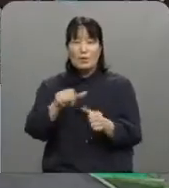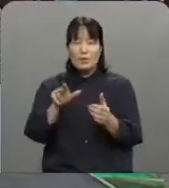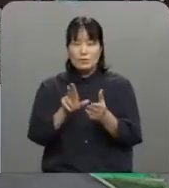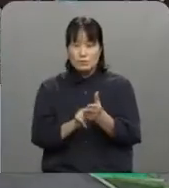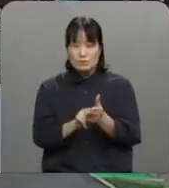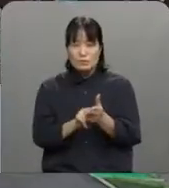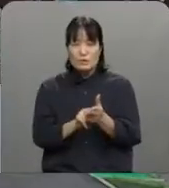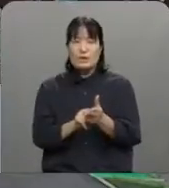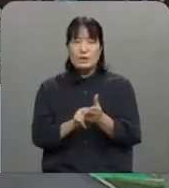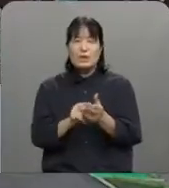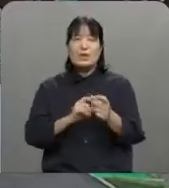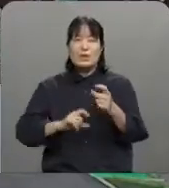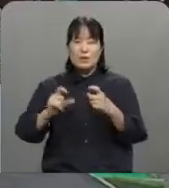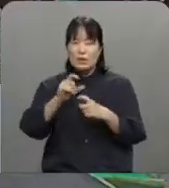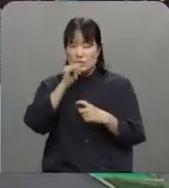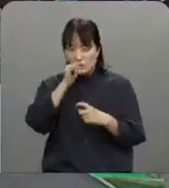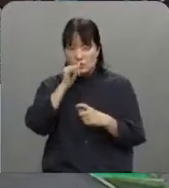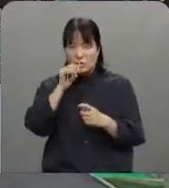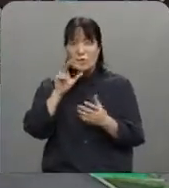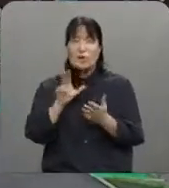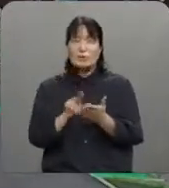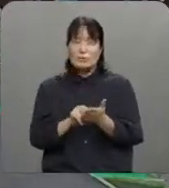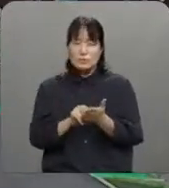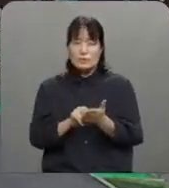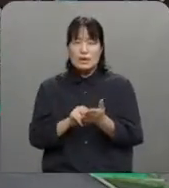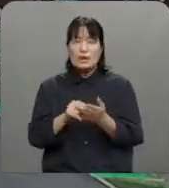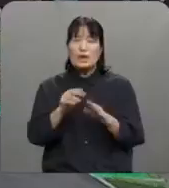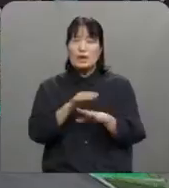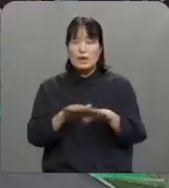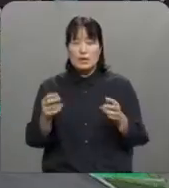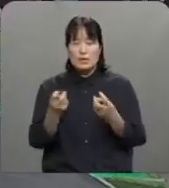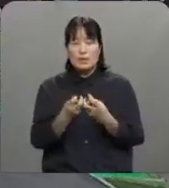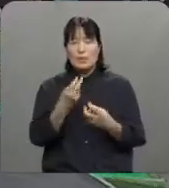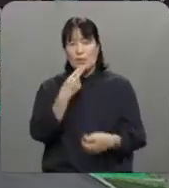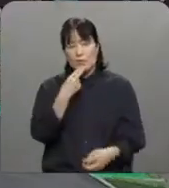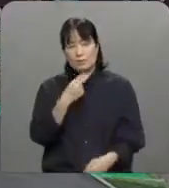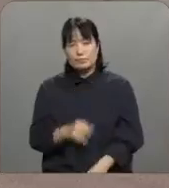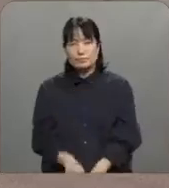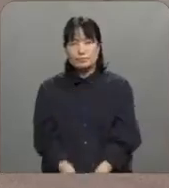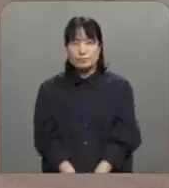있어 대책 마련도 쉽지 않습니다. 강규엽 기자의 보도입니다.